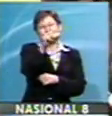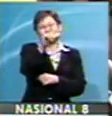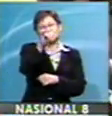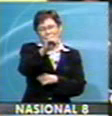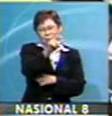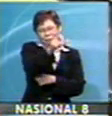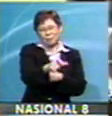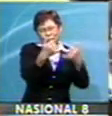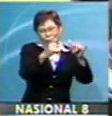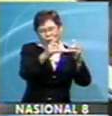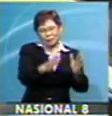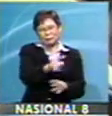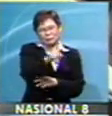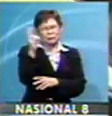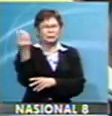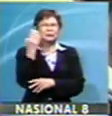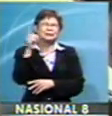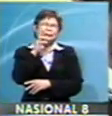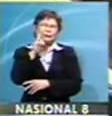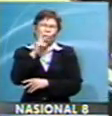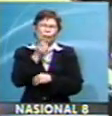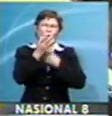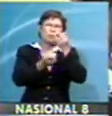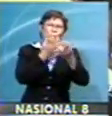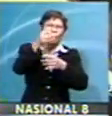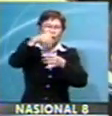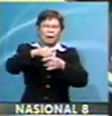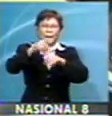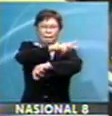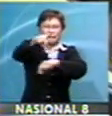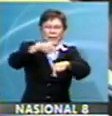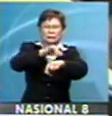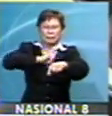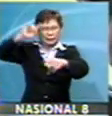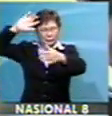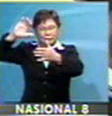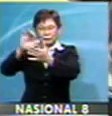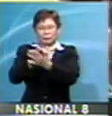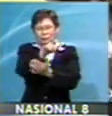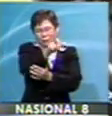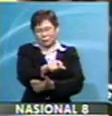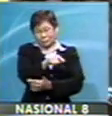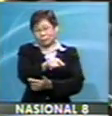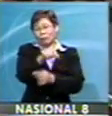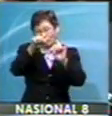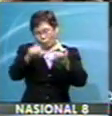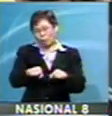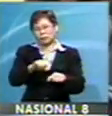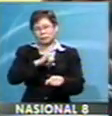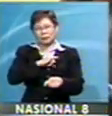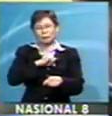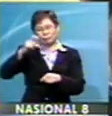pemain yang sentiasa bersuara jugalah dalam Padang dan saya percaya beliau pun memang